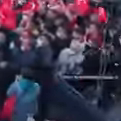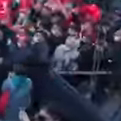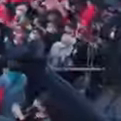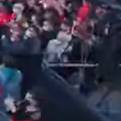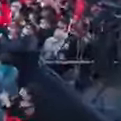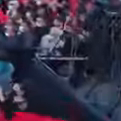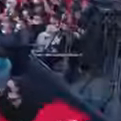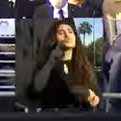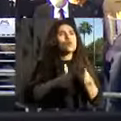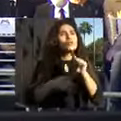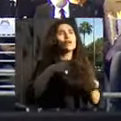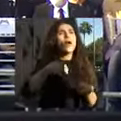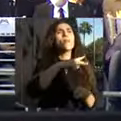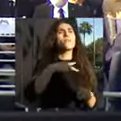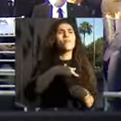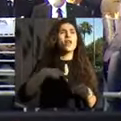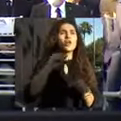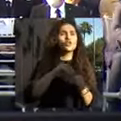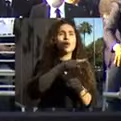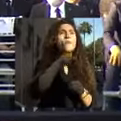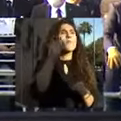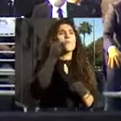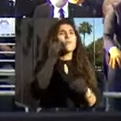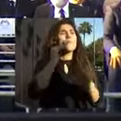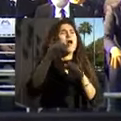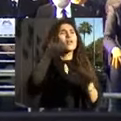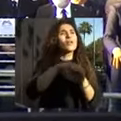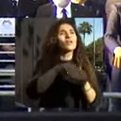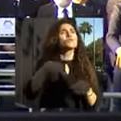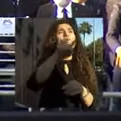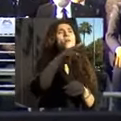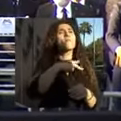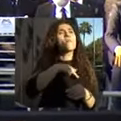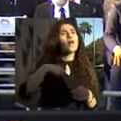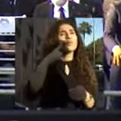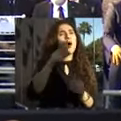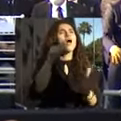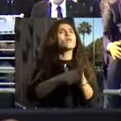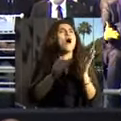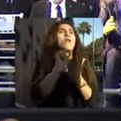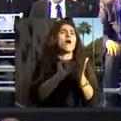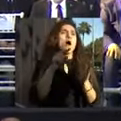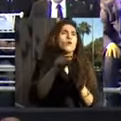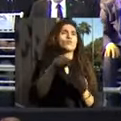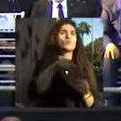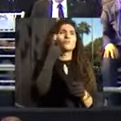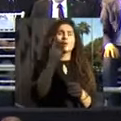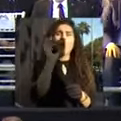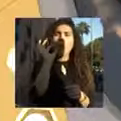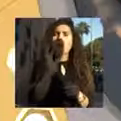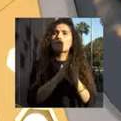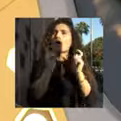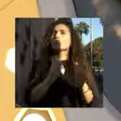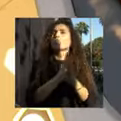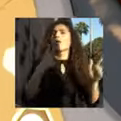sosyal belediyecilikte Millet İttifakı'na mensup belediyeler tarih yazdı. Bunlardan bir tanesi de Mersin